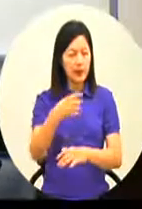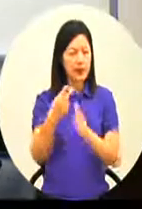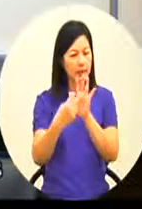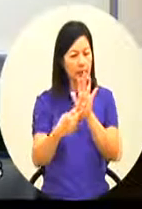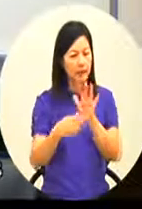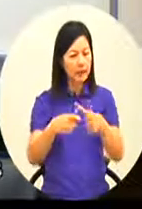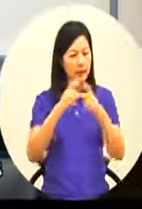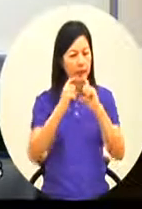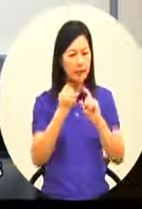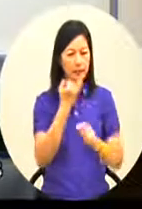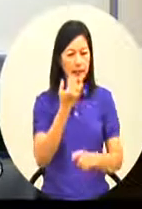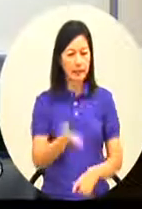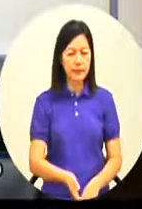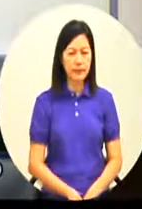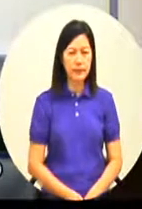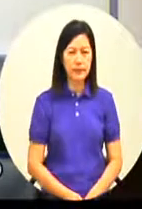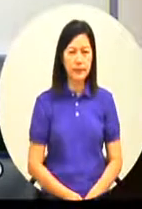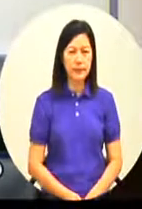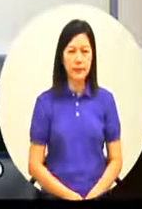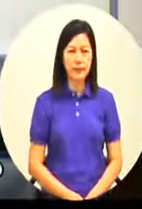下。